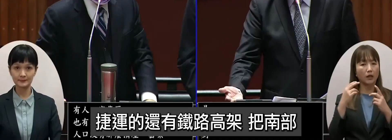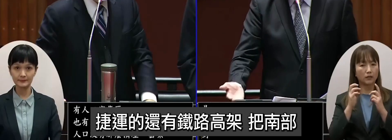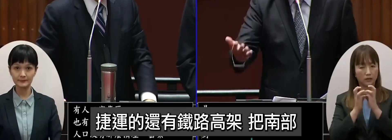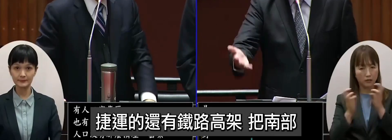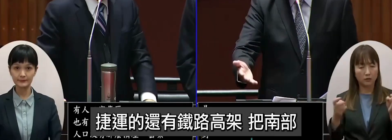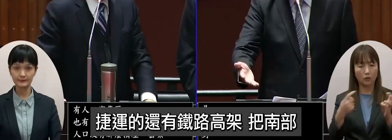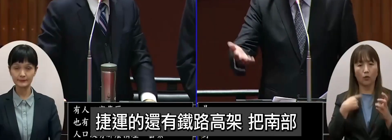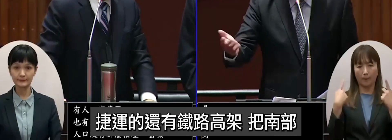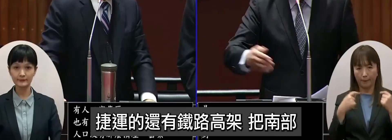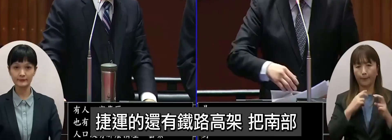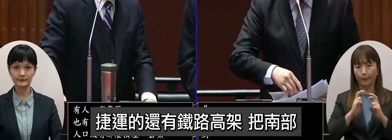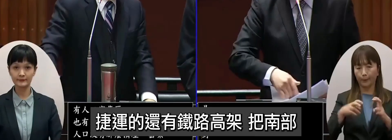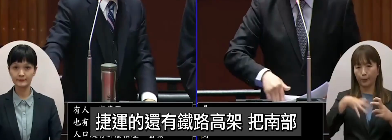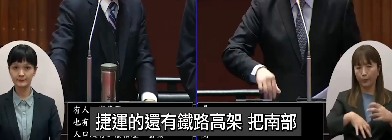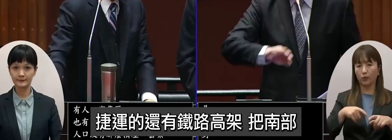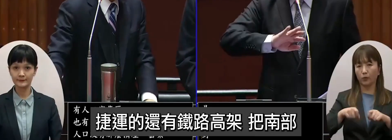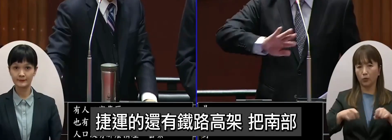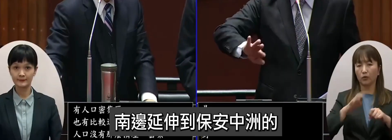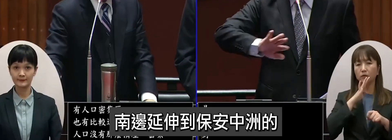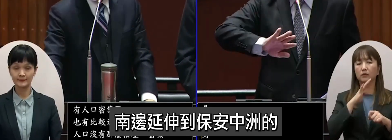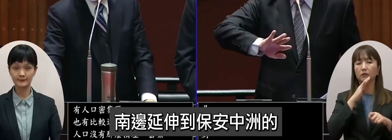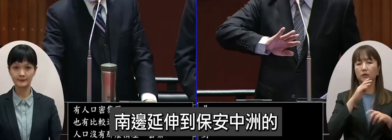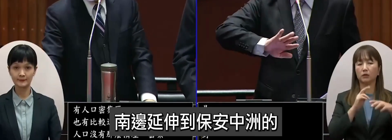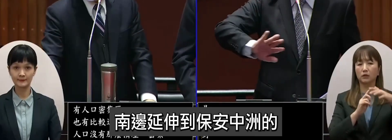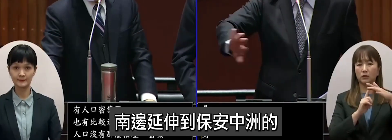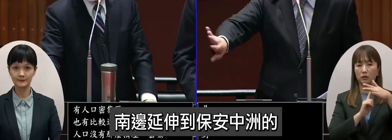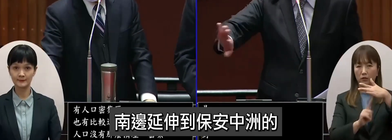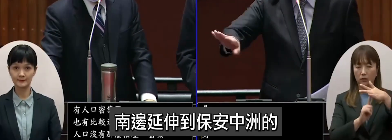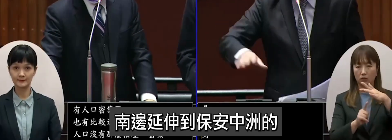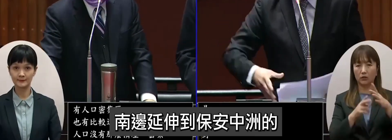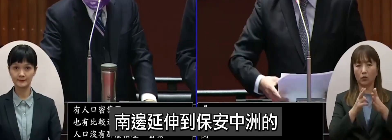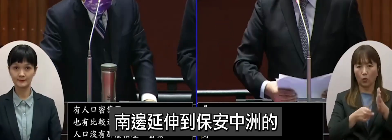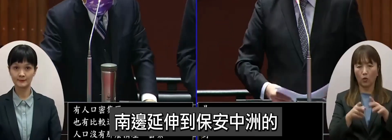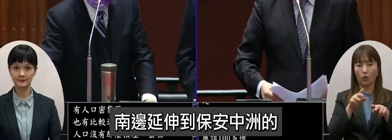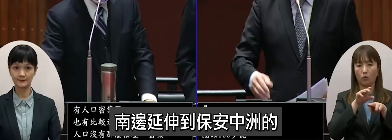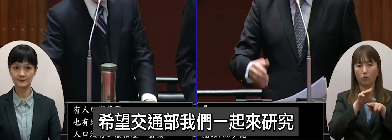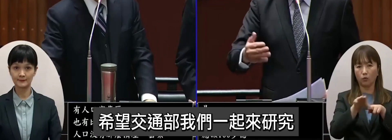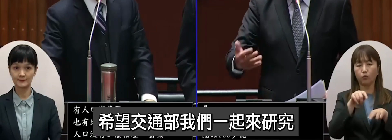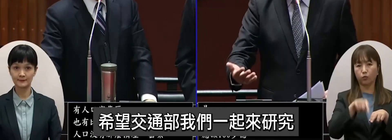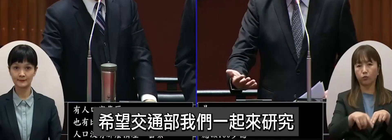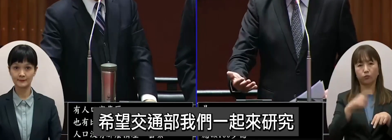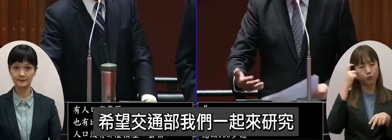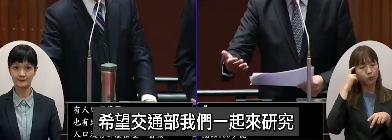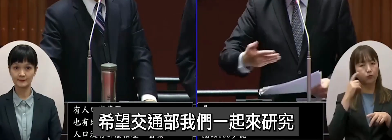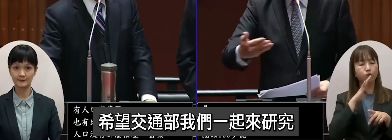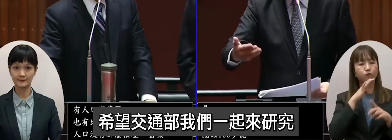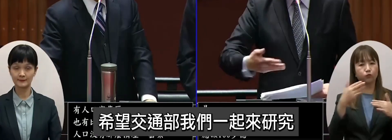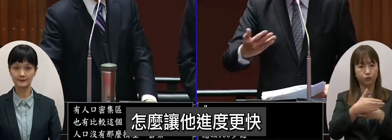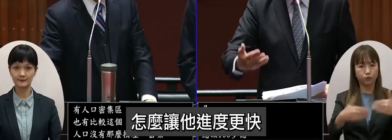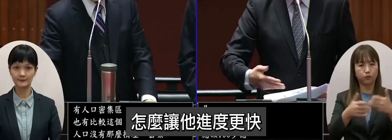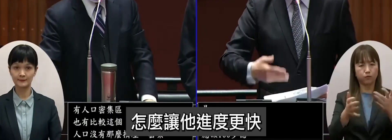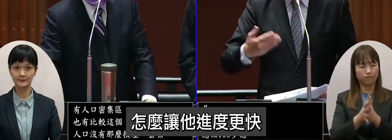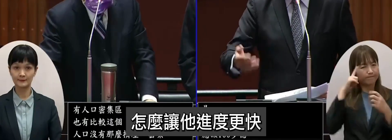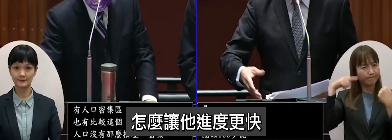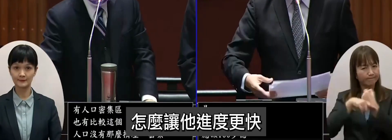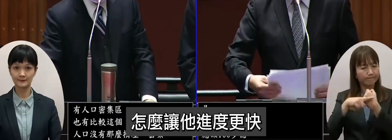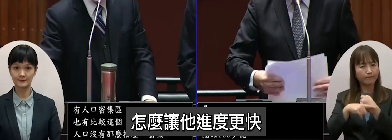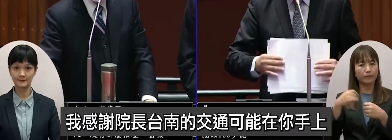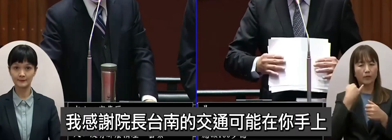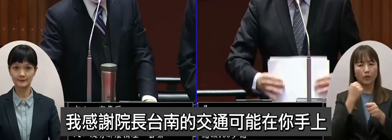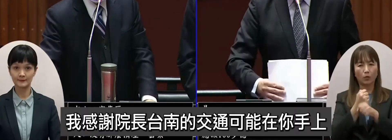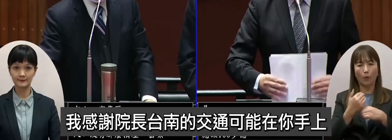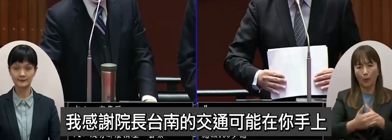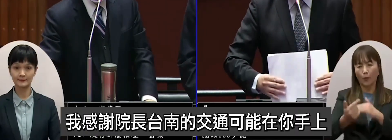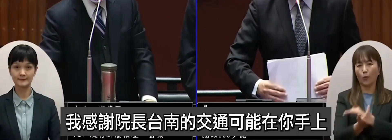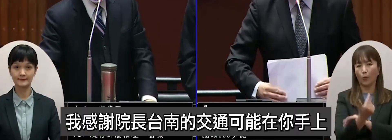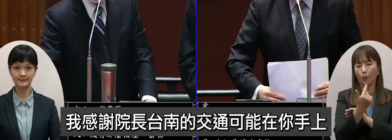区了哈，捷运的，还有铁路高架化南部南边延伸到保安中州的哈，希望交通部我们一起来研究怎么样让它进度更